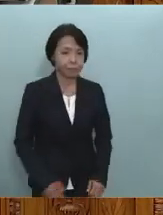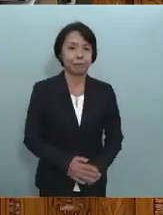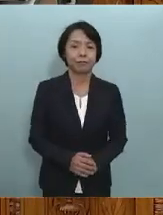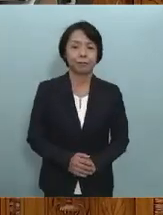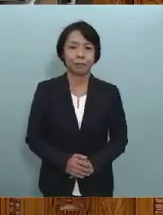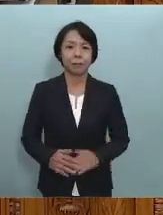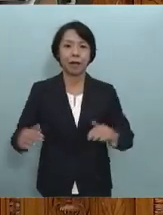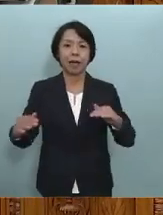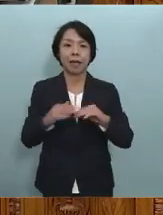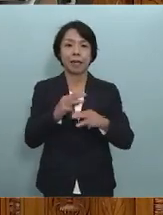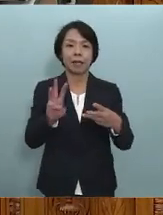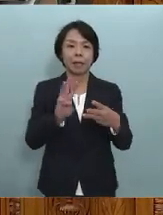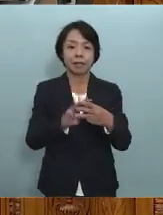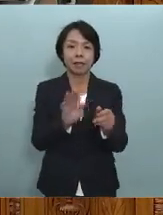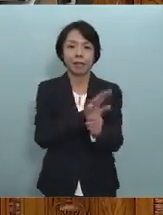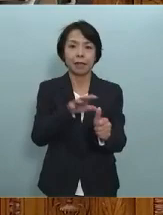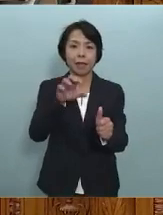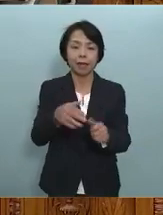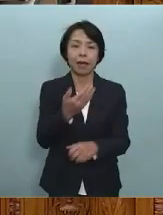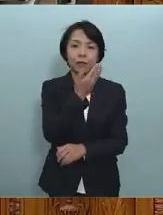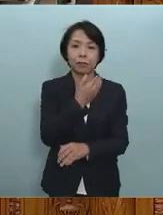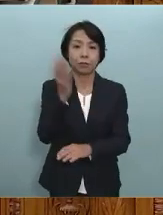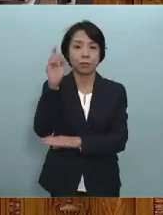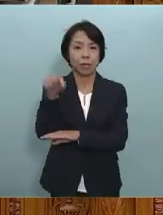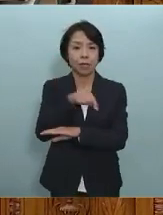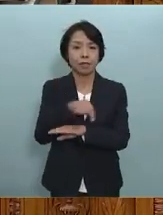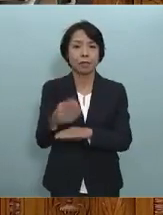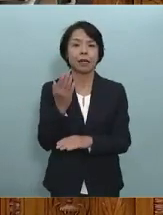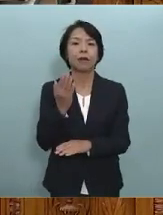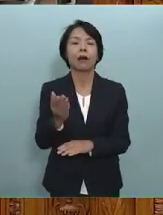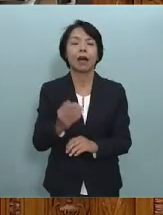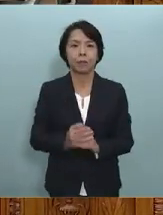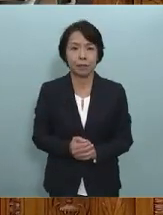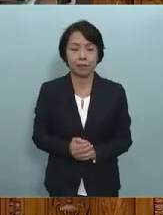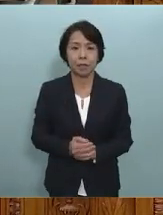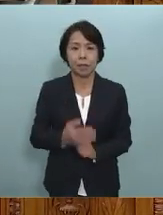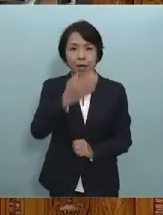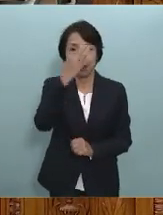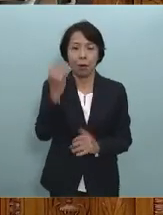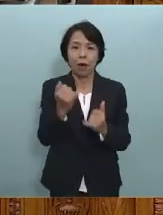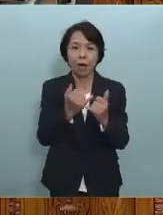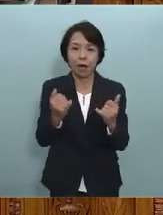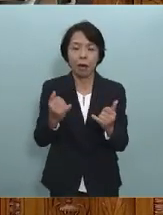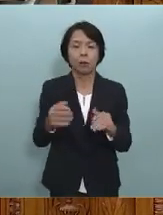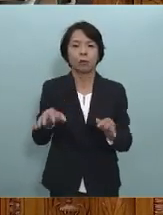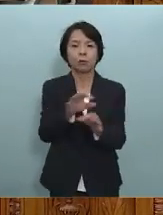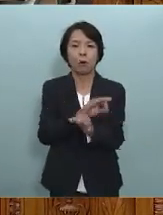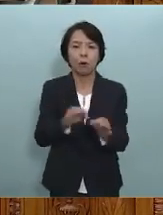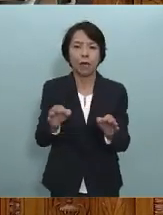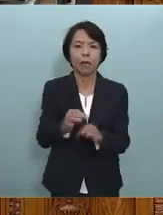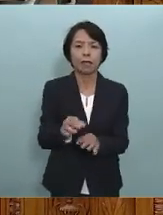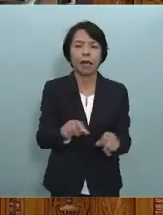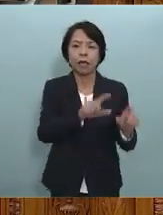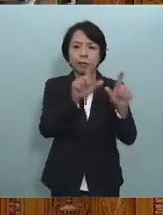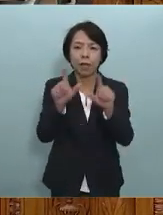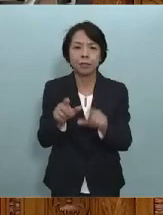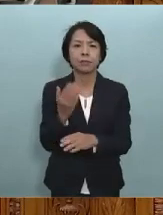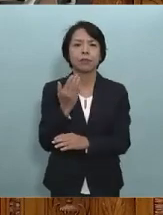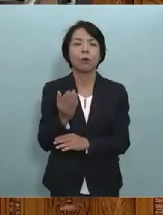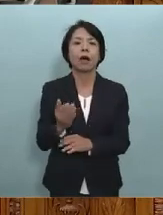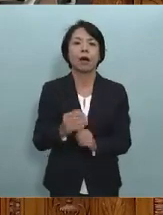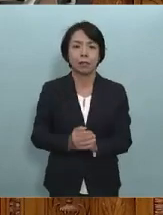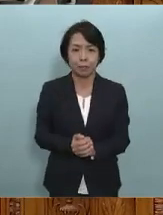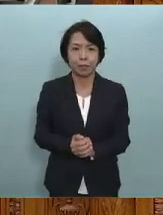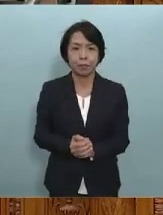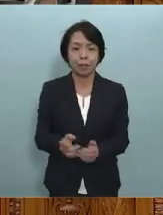重点政策について伺います若者の経済暮らしについてお尋ねです初心表明の